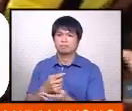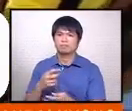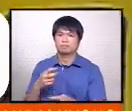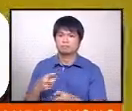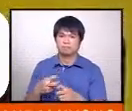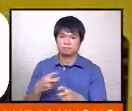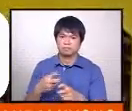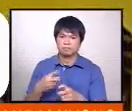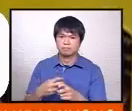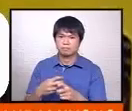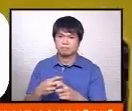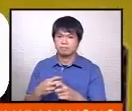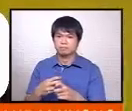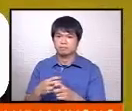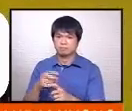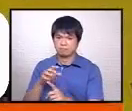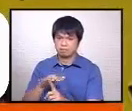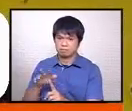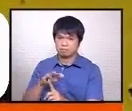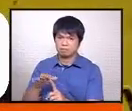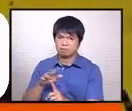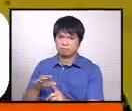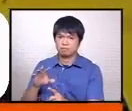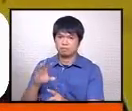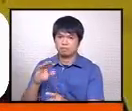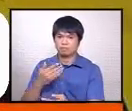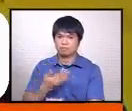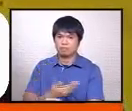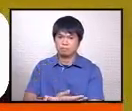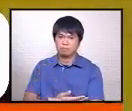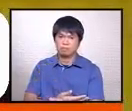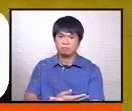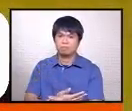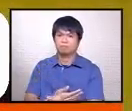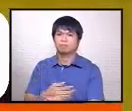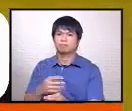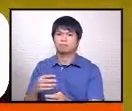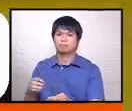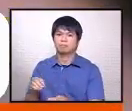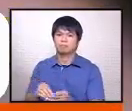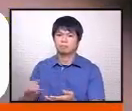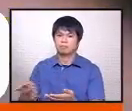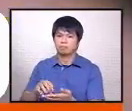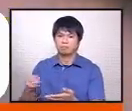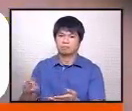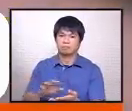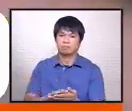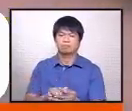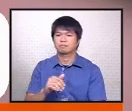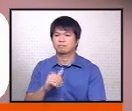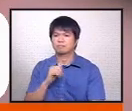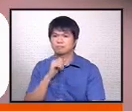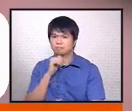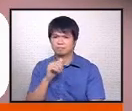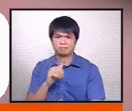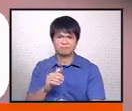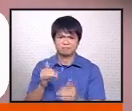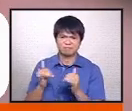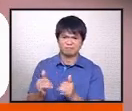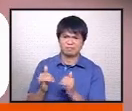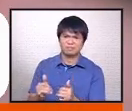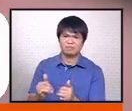pagsabayin ang pagbabantay sa anak at ang trabaho niyang pagbabasura. Hindi ko na po talaga yung pinaparis, matigas po yung